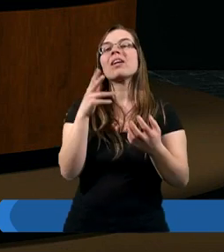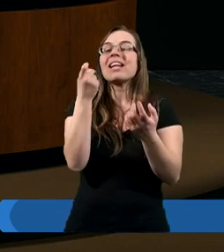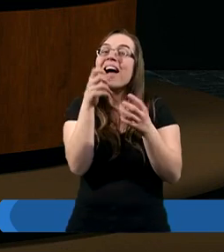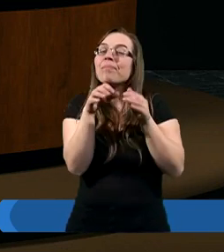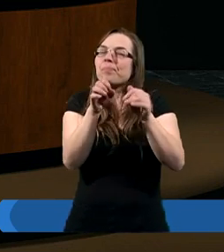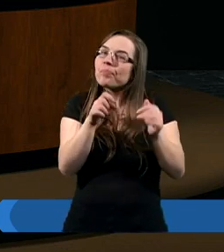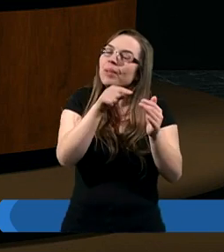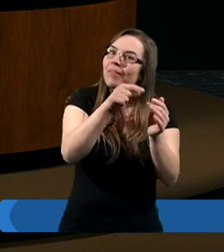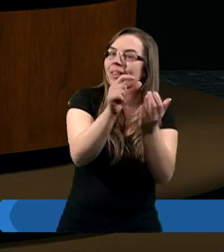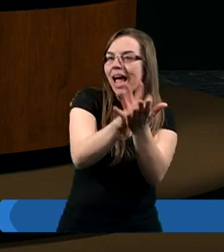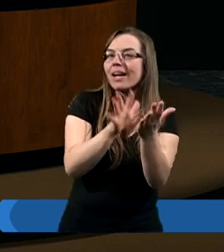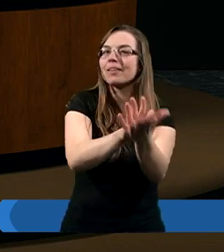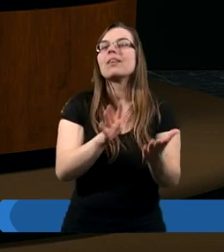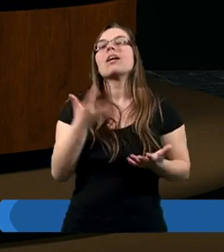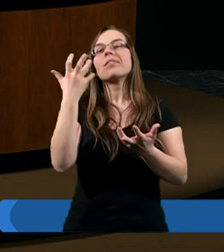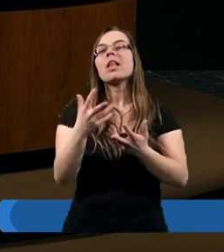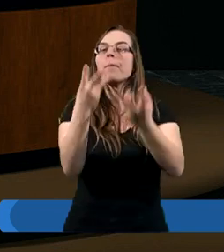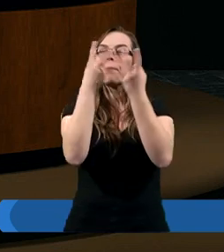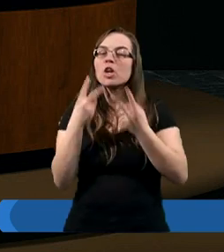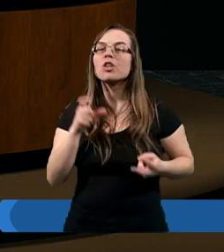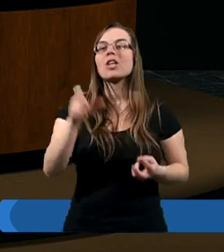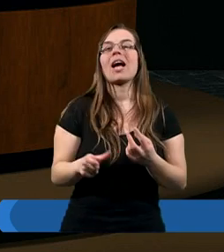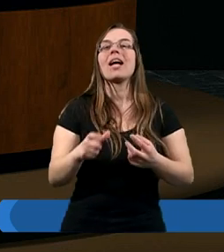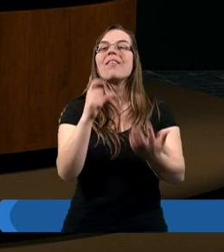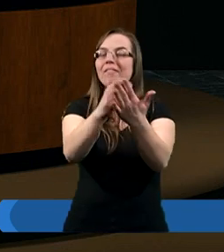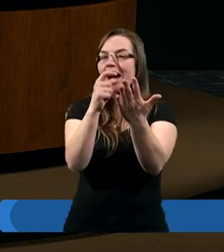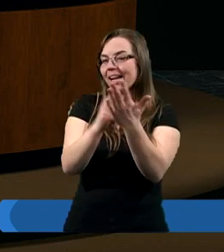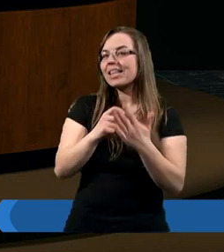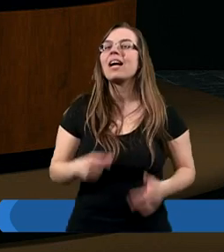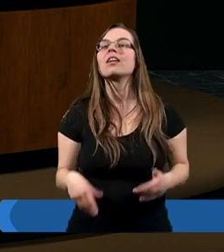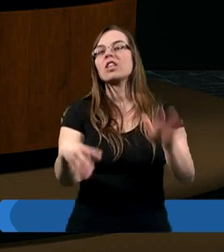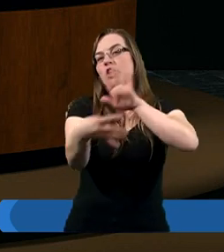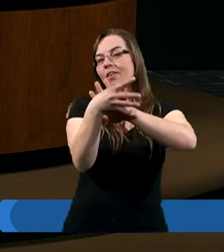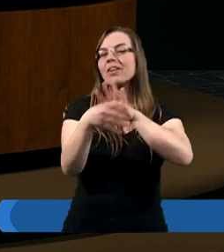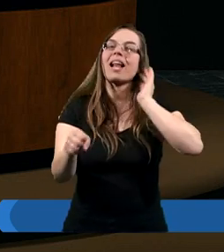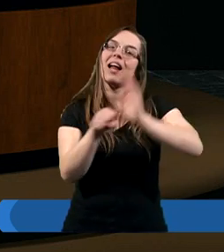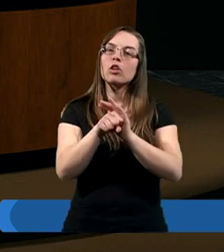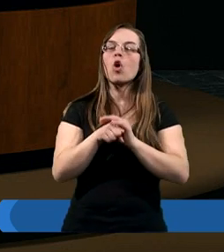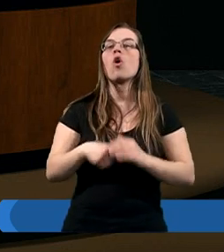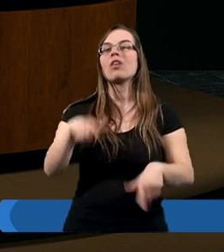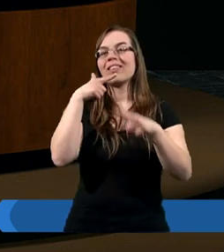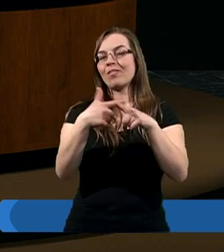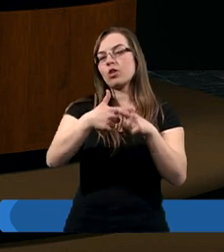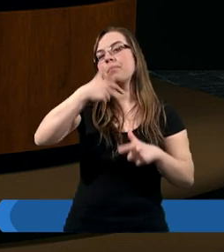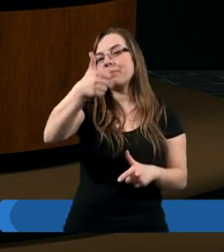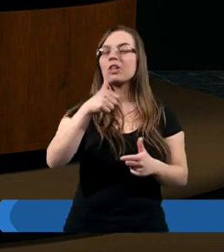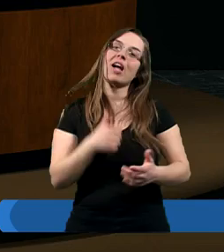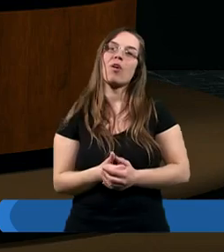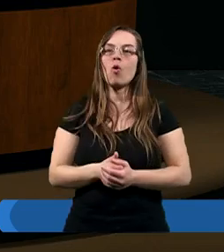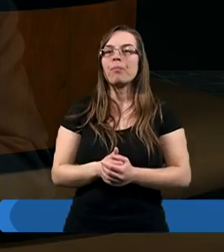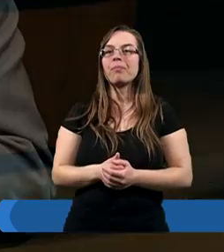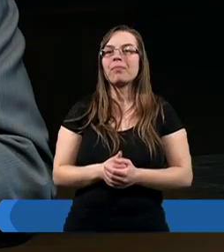nas zatrzymały. Zechcemy przeczytać od wersetu 19 do